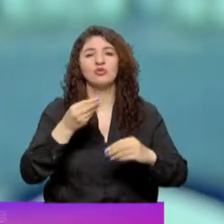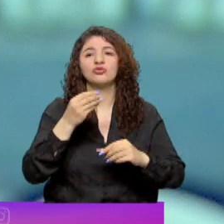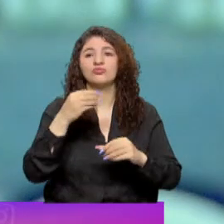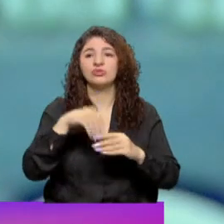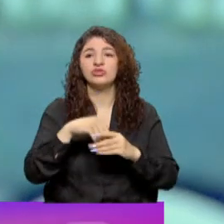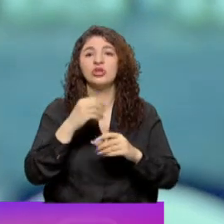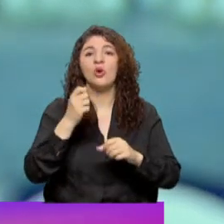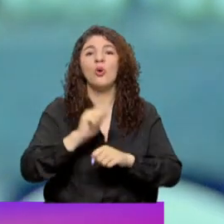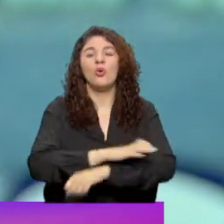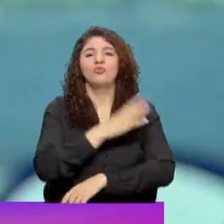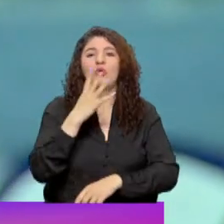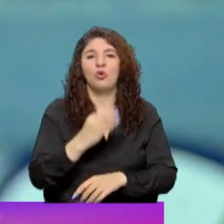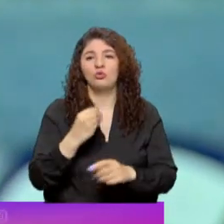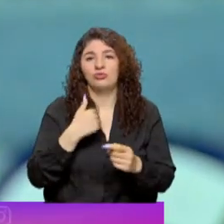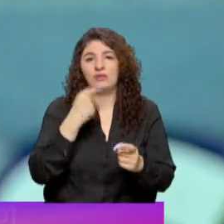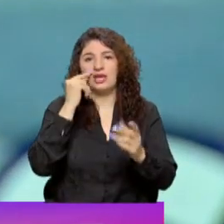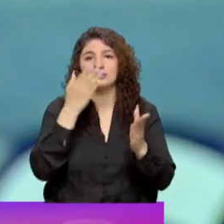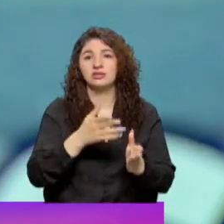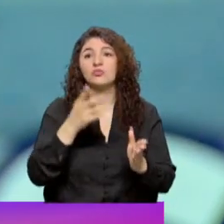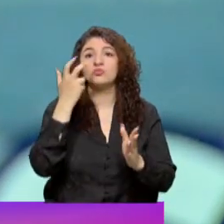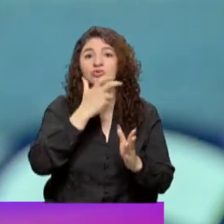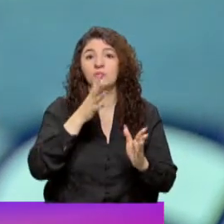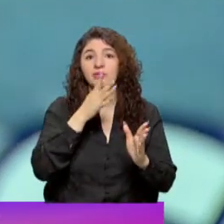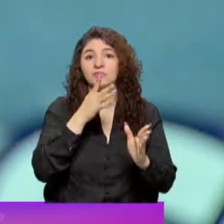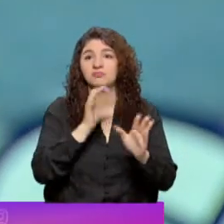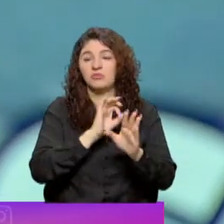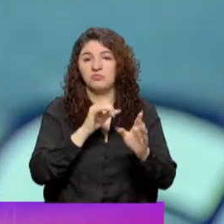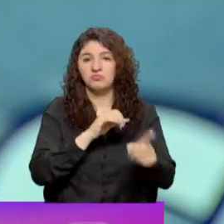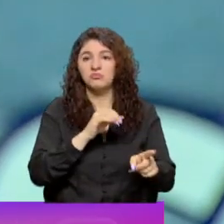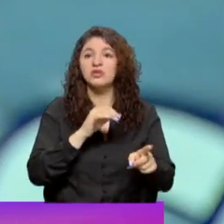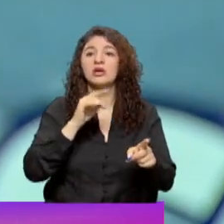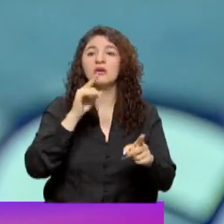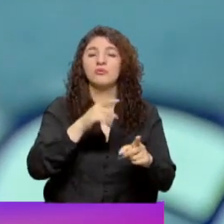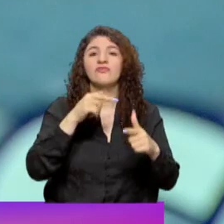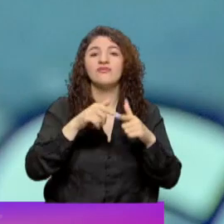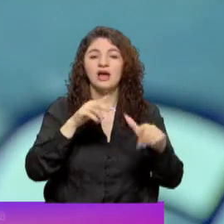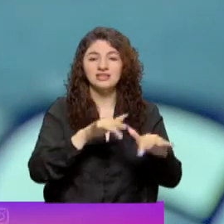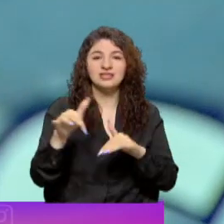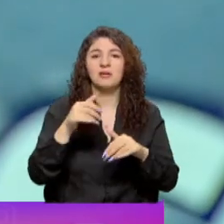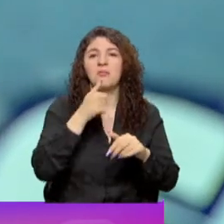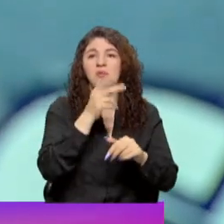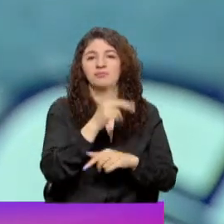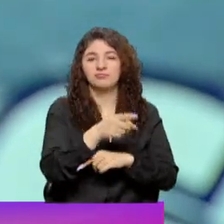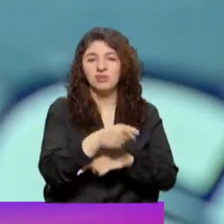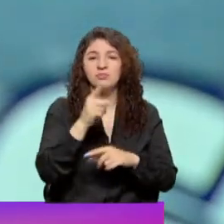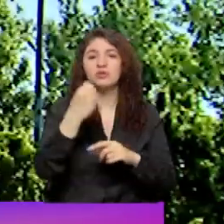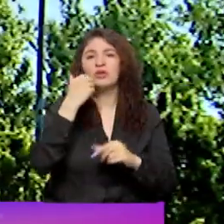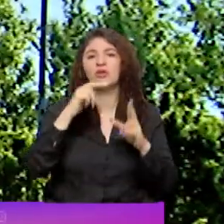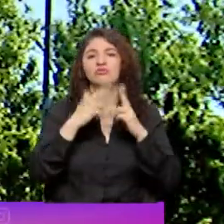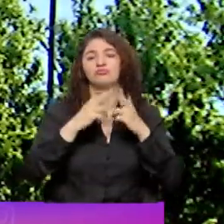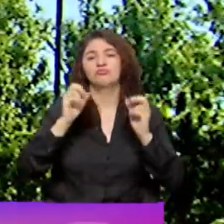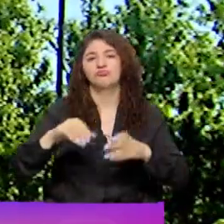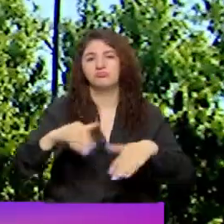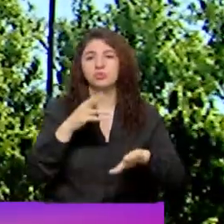insanı müzikolog bizim Fazıl sayımızın daha babası bu yalan dünyaya veda